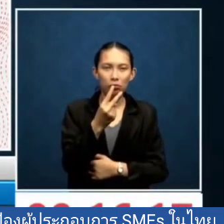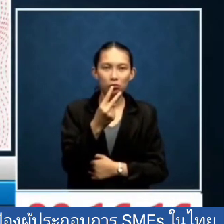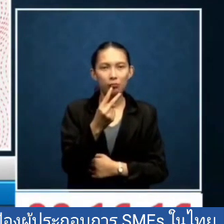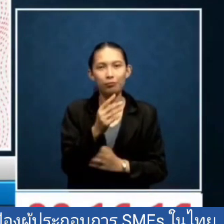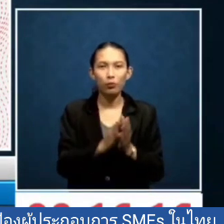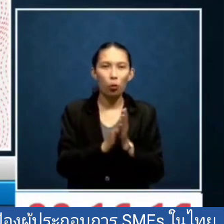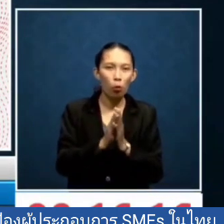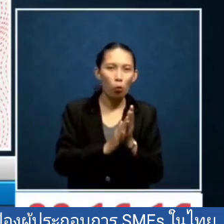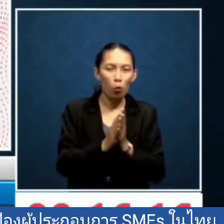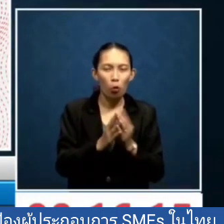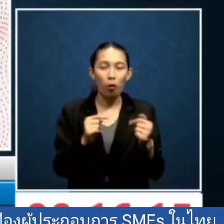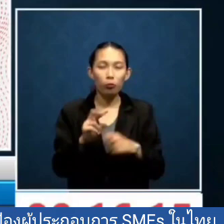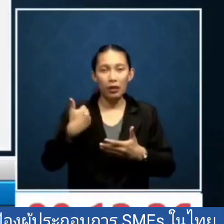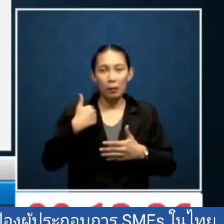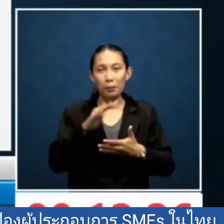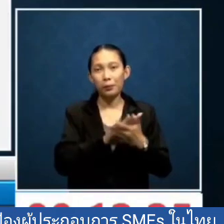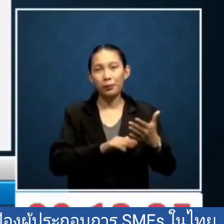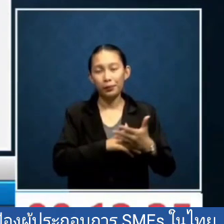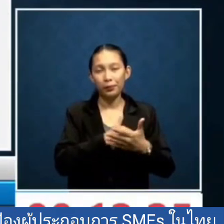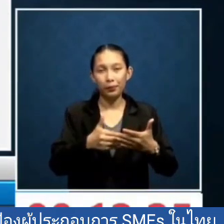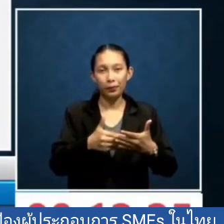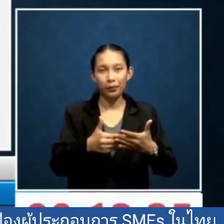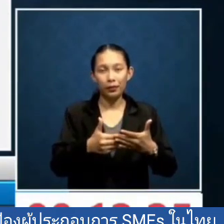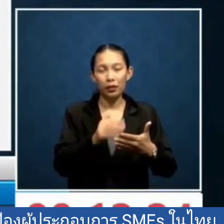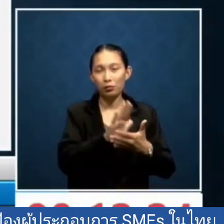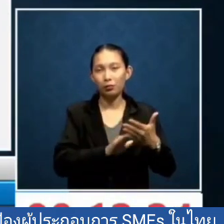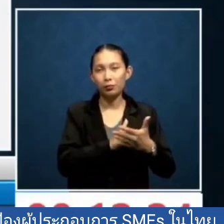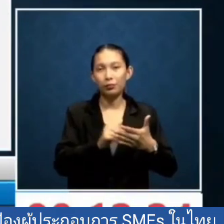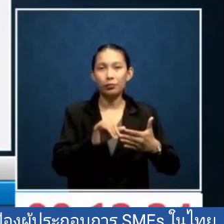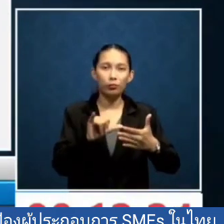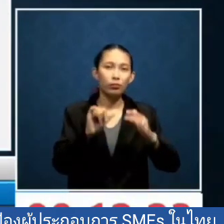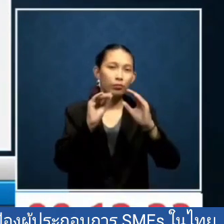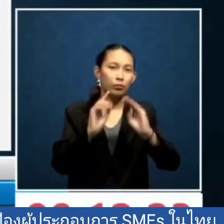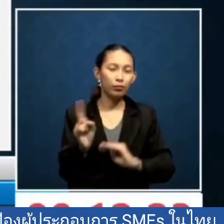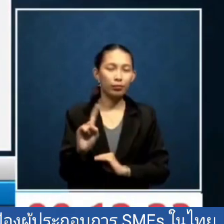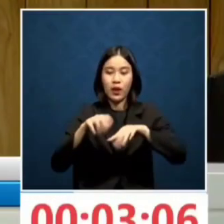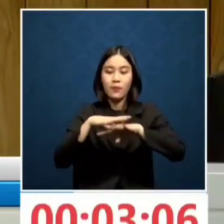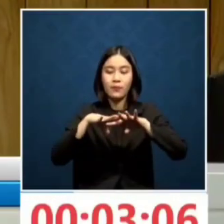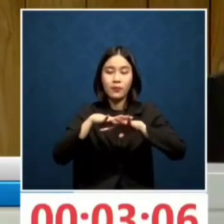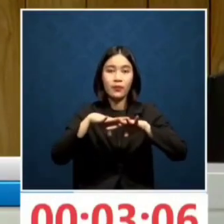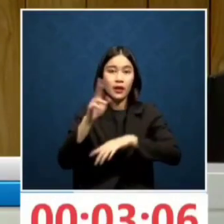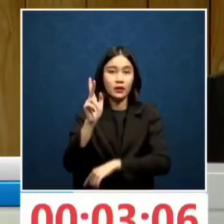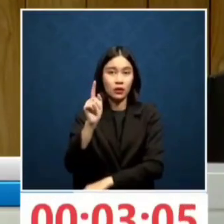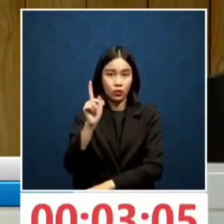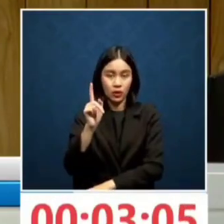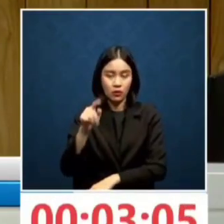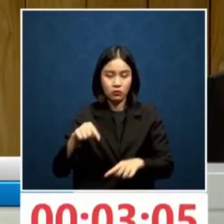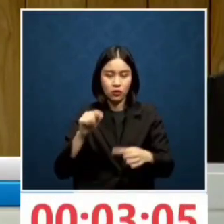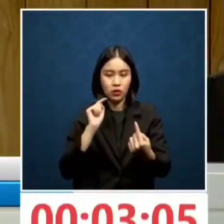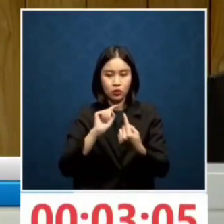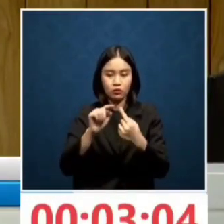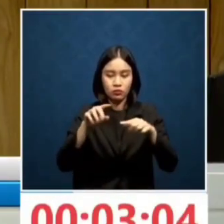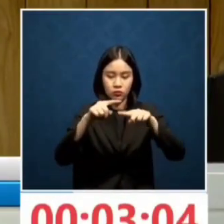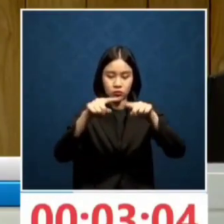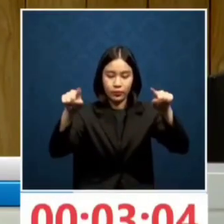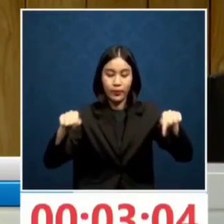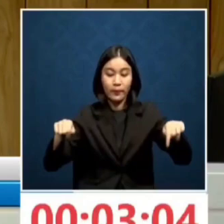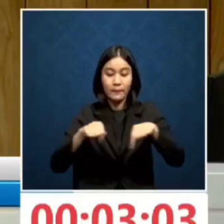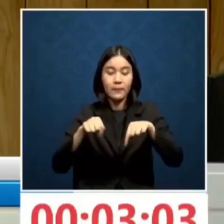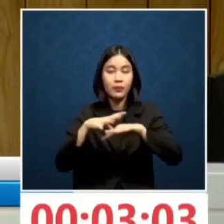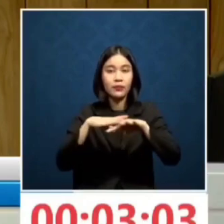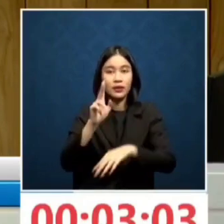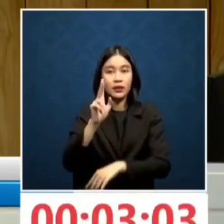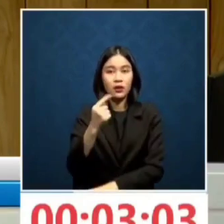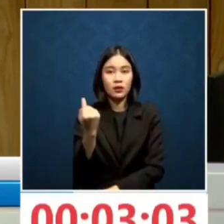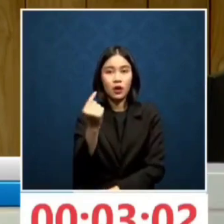ค่ำชาติเพื่อปกป้องผู้ประกอบการเเอในไทยของนางสาวนันทนานันทวโรภาสโดยมีนายพิชัยนฤธรรัฐมนตรีว่าการ